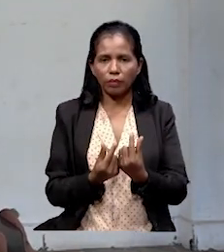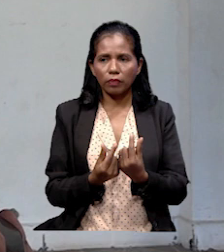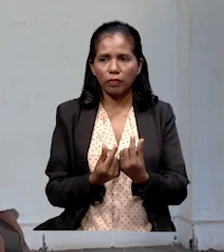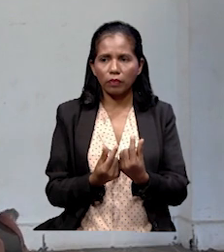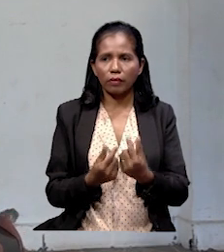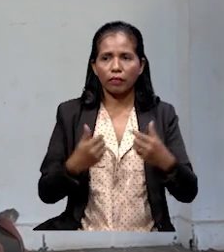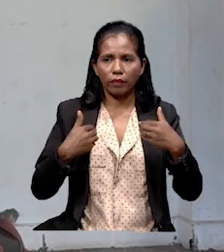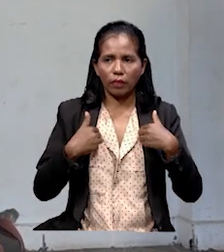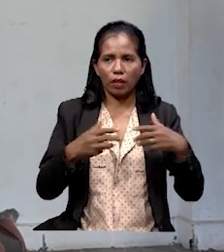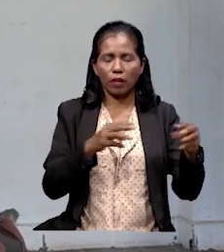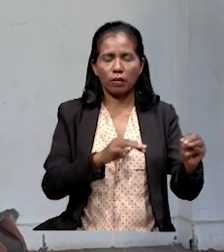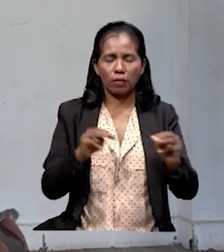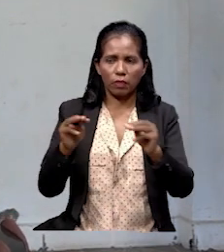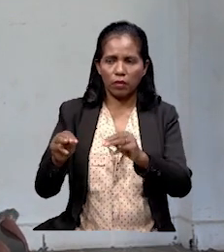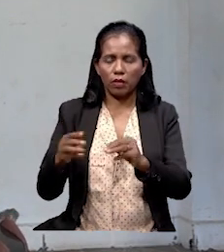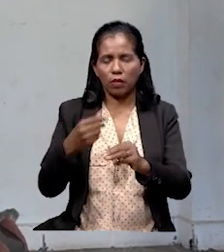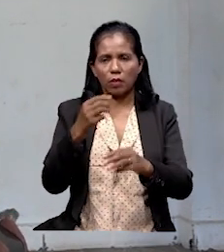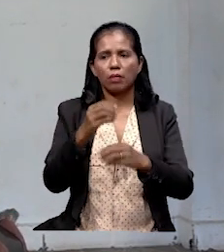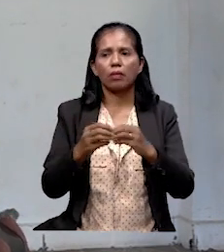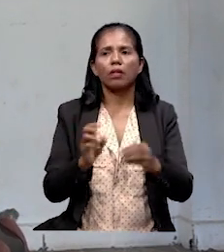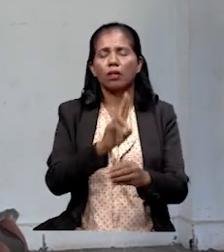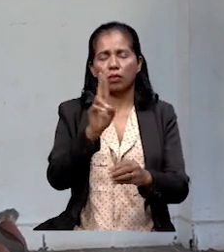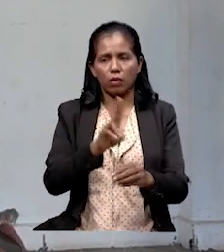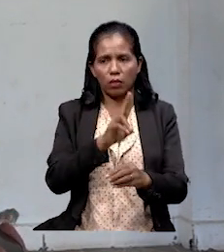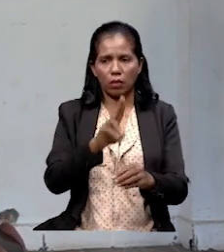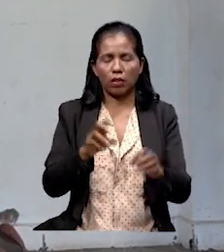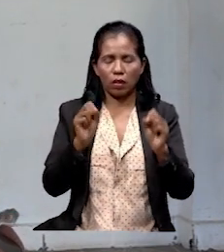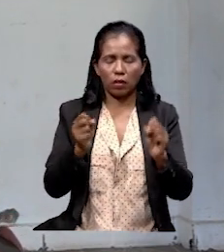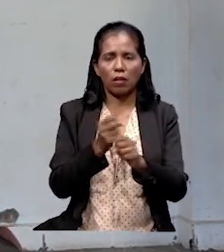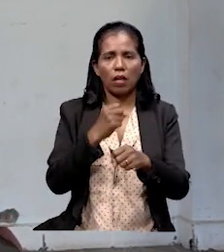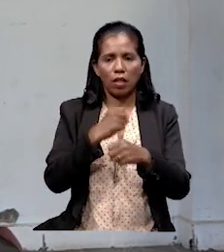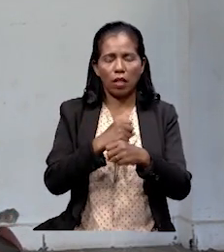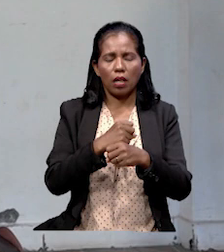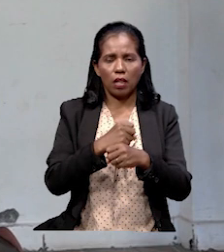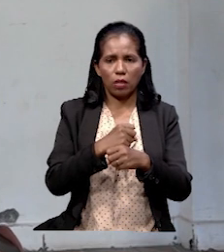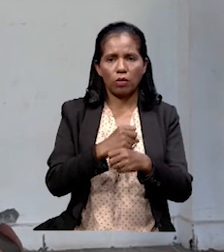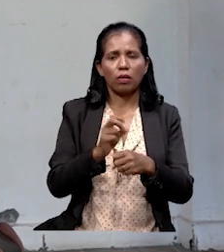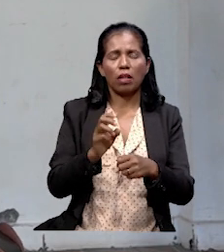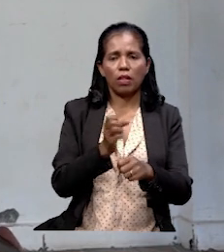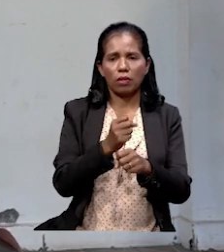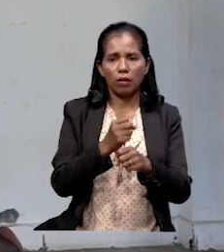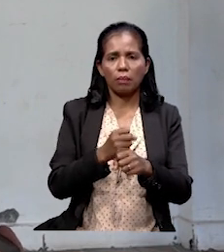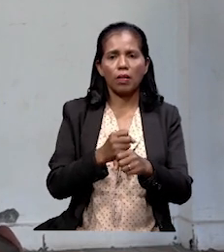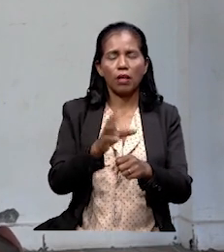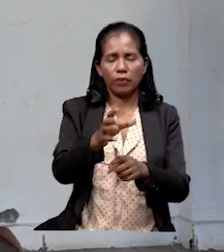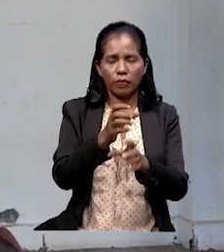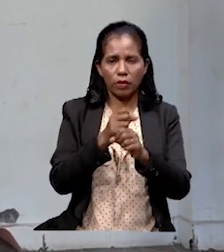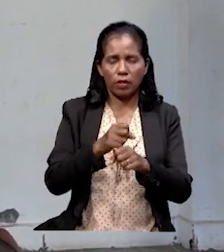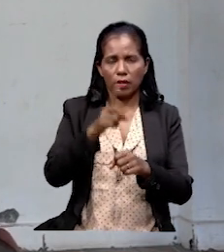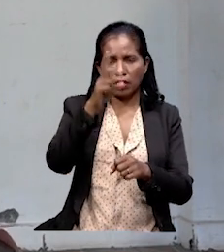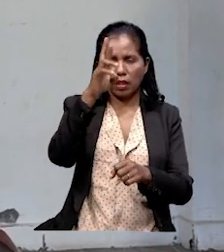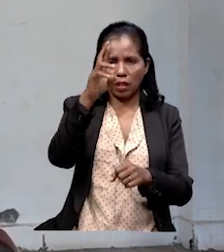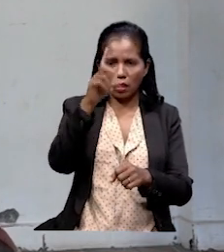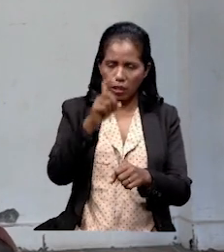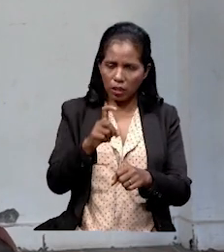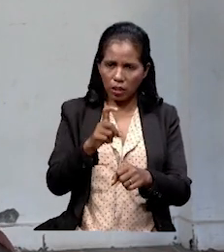ihe modifika itu amba ini ni fungsi nebe fungsi yang basic pura atau asai resis ni lau hela mai be atu fungsi tomak hanya sang